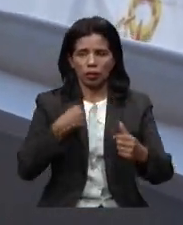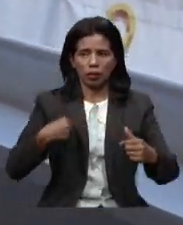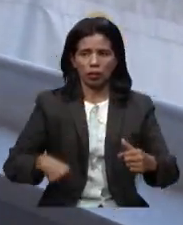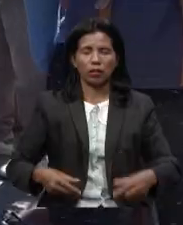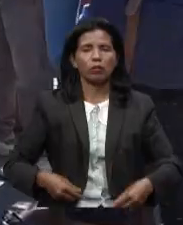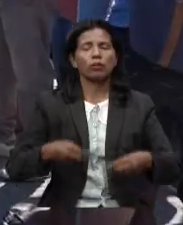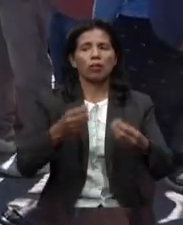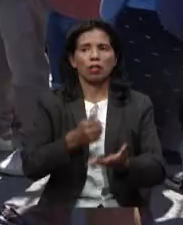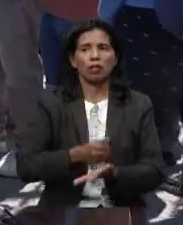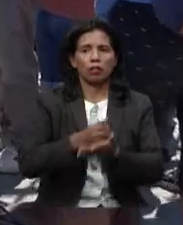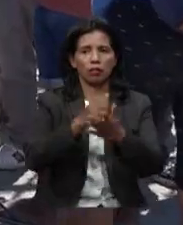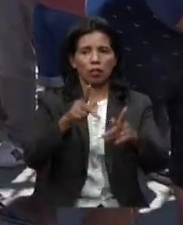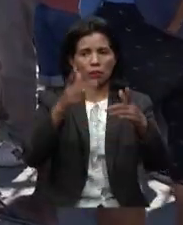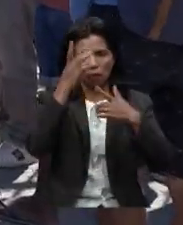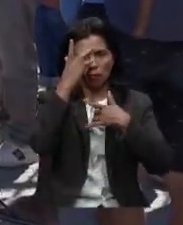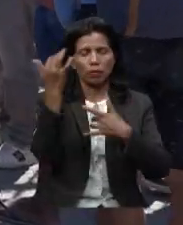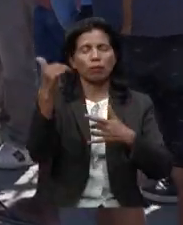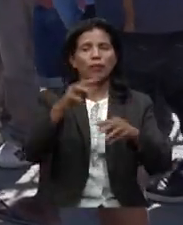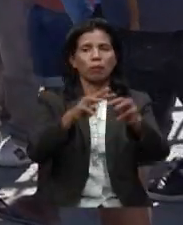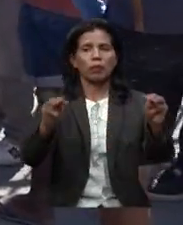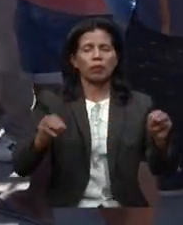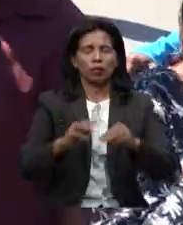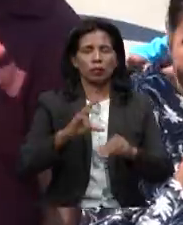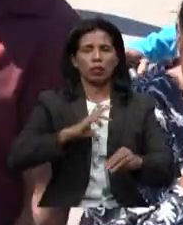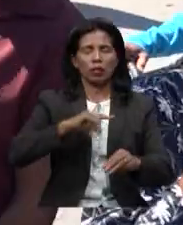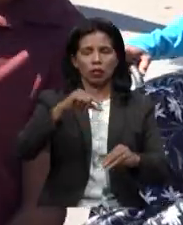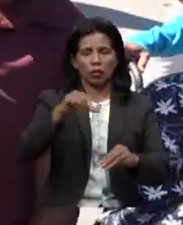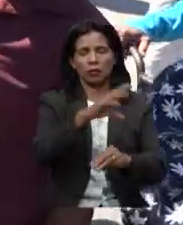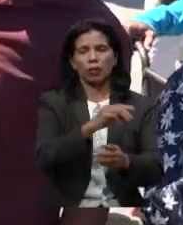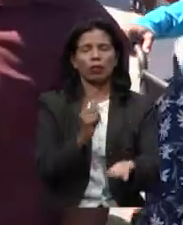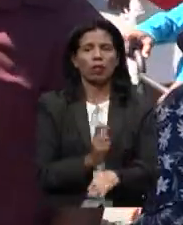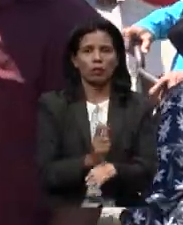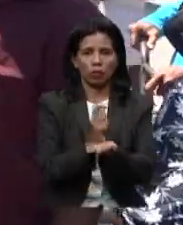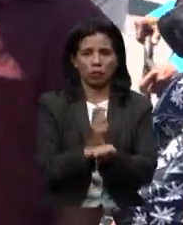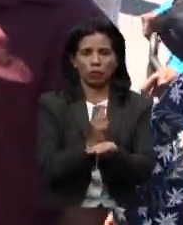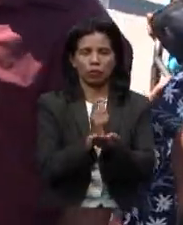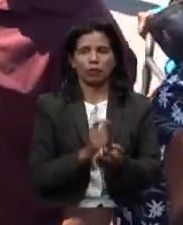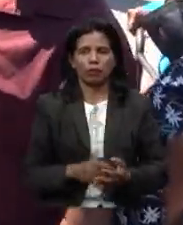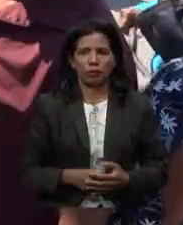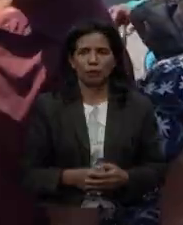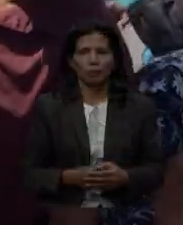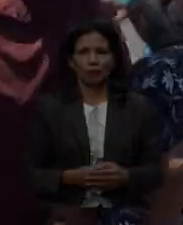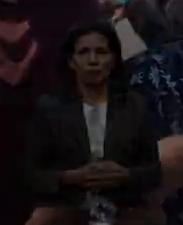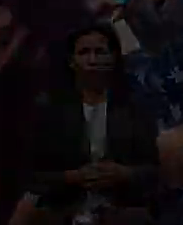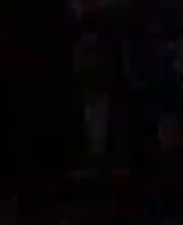fo tratamento ba paciente sira ia município Likisa no Atauru, Santina de Jesus, Tomás Soares, Ziemen.